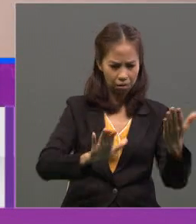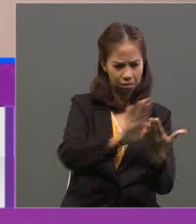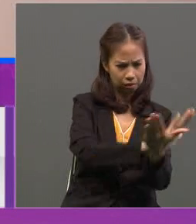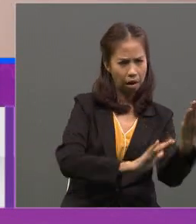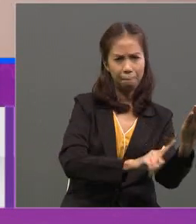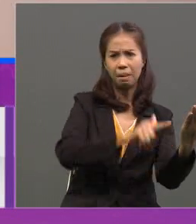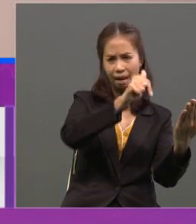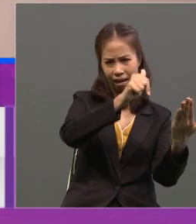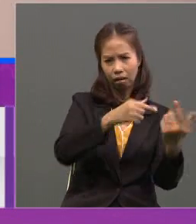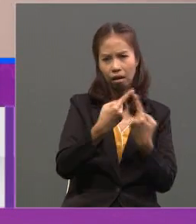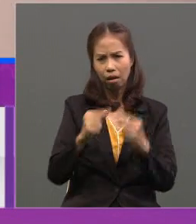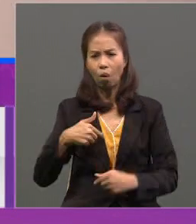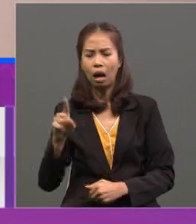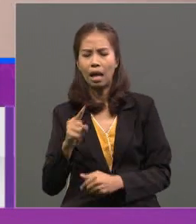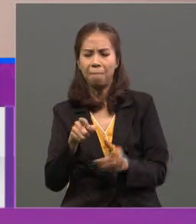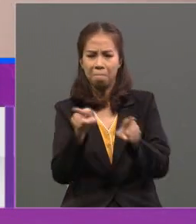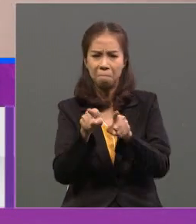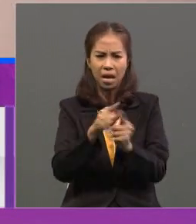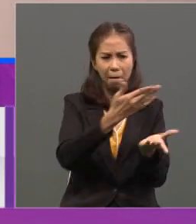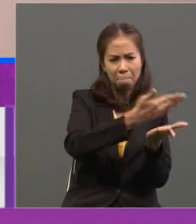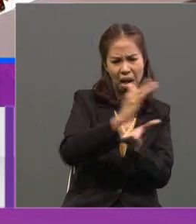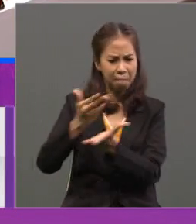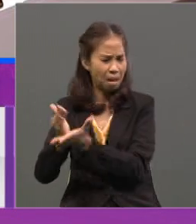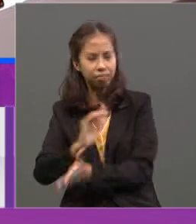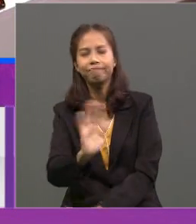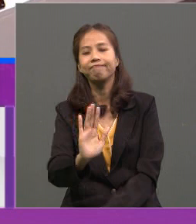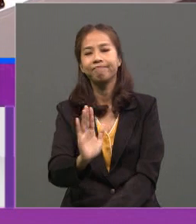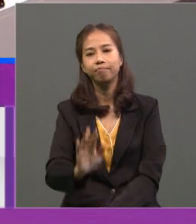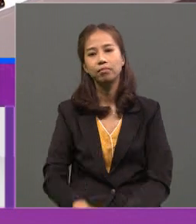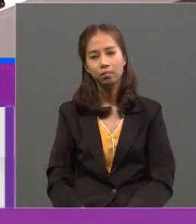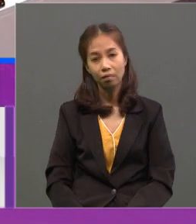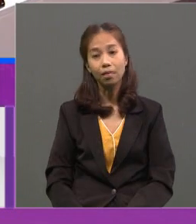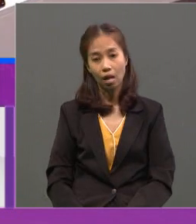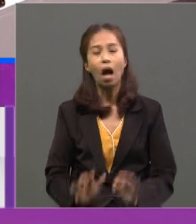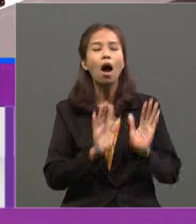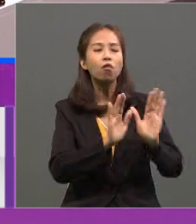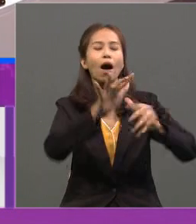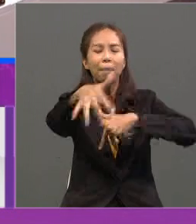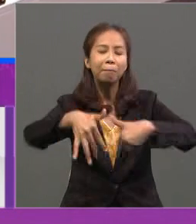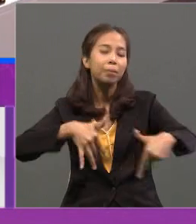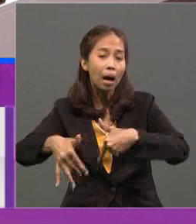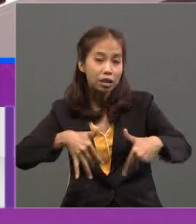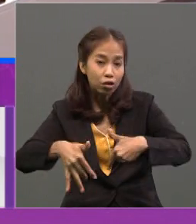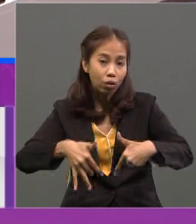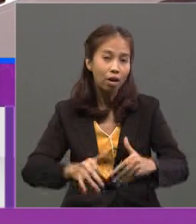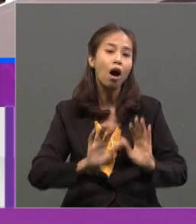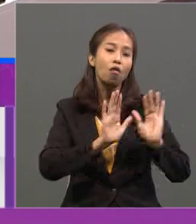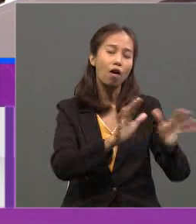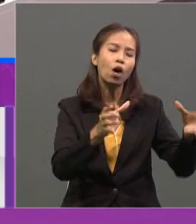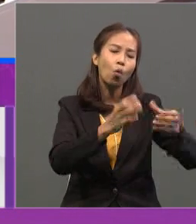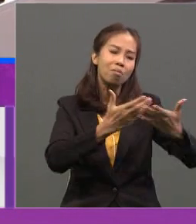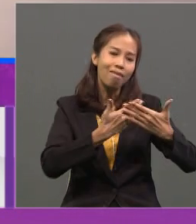ขอ การจะมาแ โ้ด ofกเหองการ ptg interaction al hinea hir hir